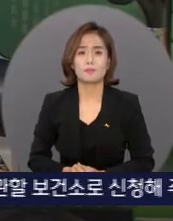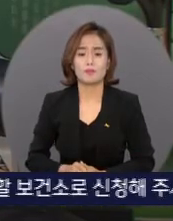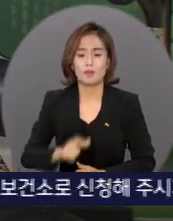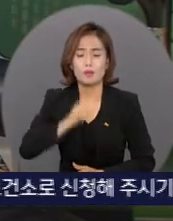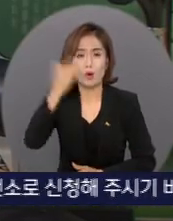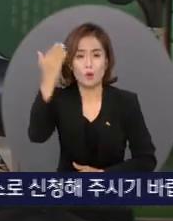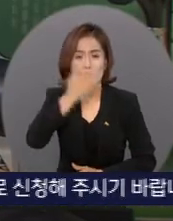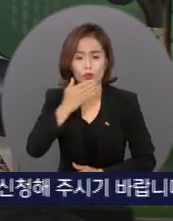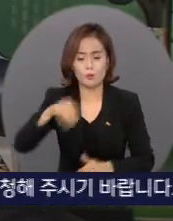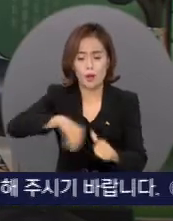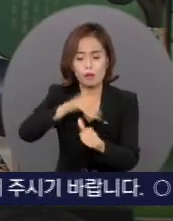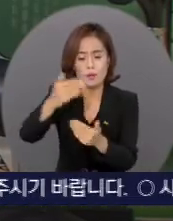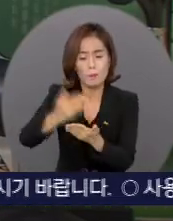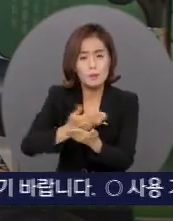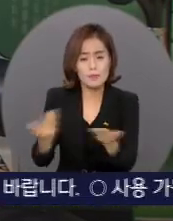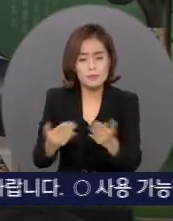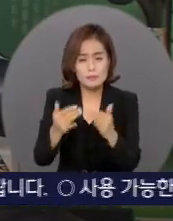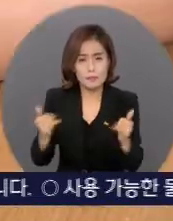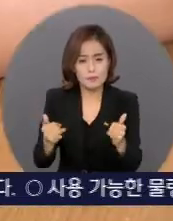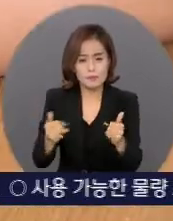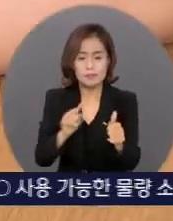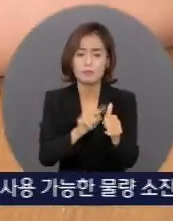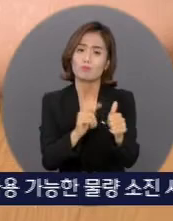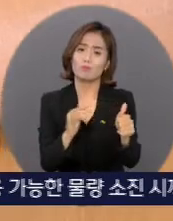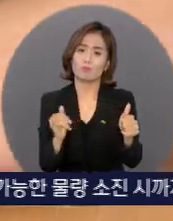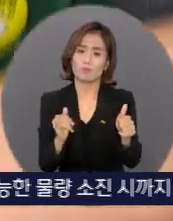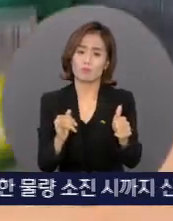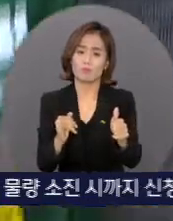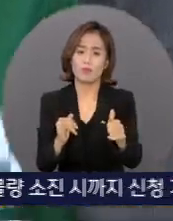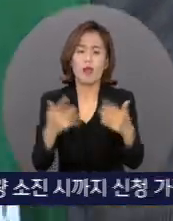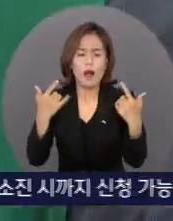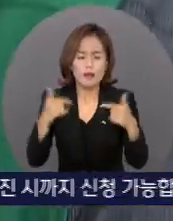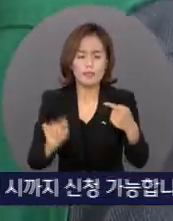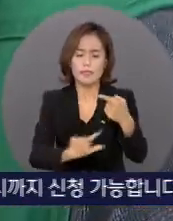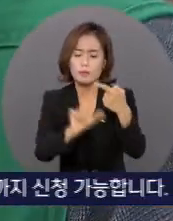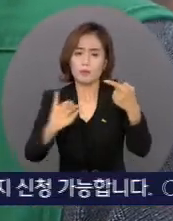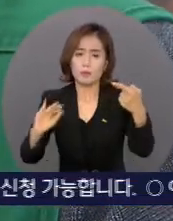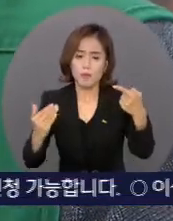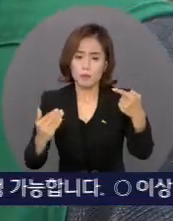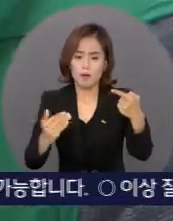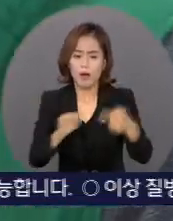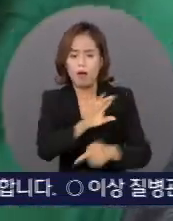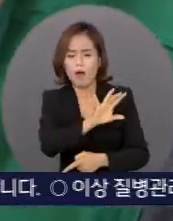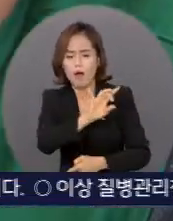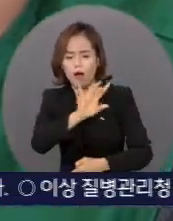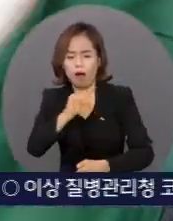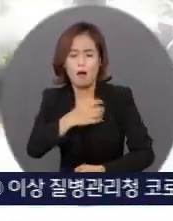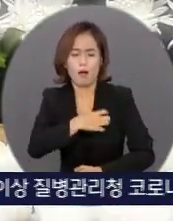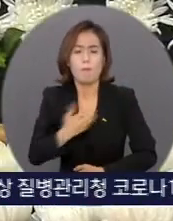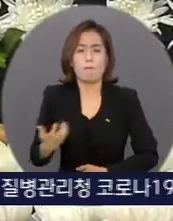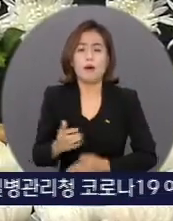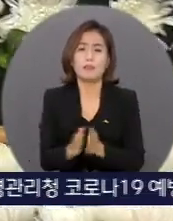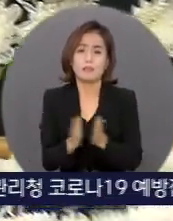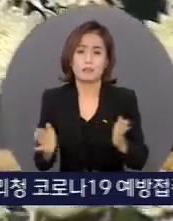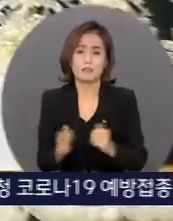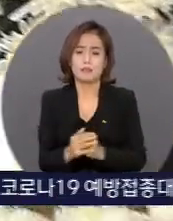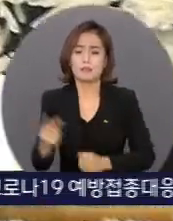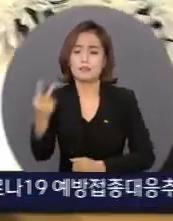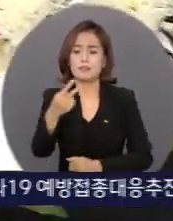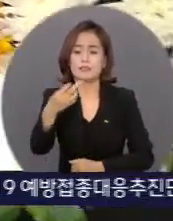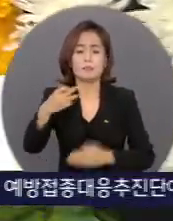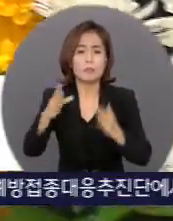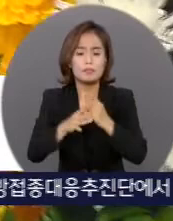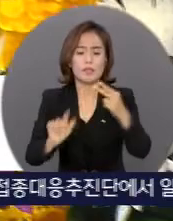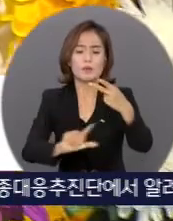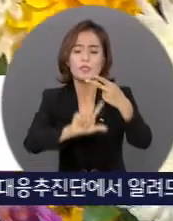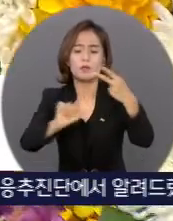여수시 환경미화원으로 일하고 있는 김승남 씨는 매년 1월이 되면 간헐적인 흉통에 시달립니다. 지난 2013년